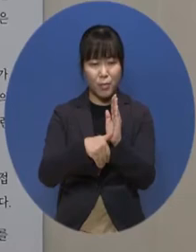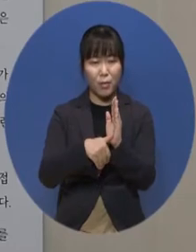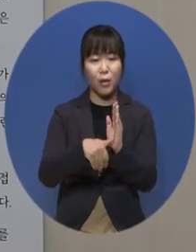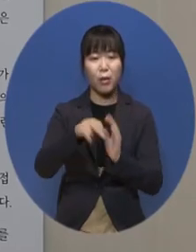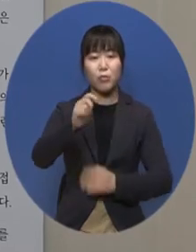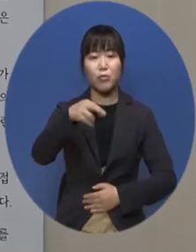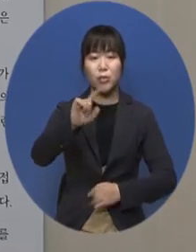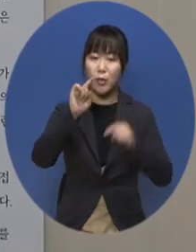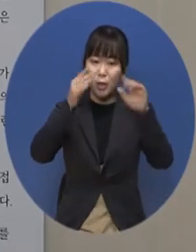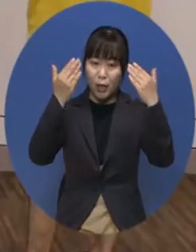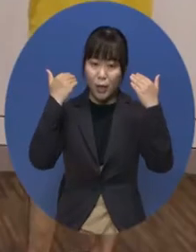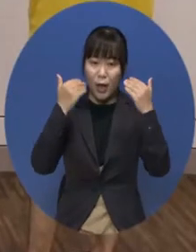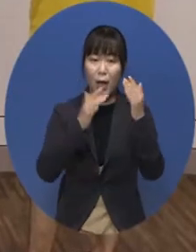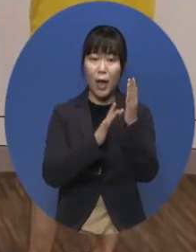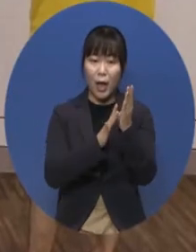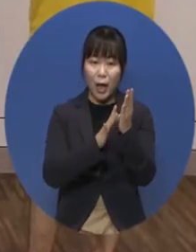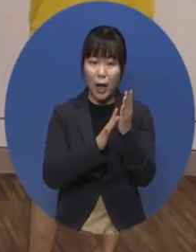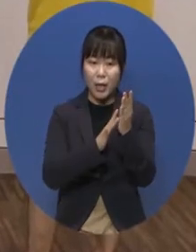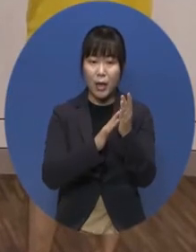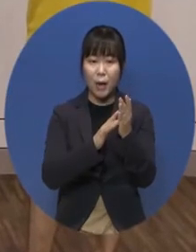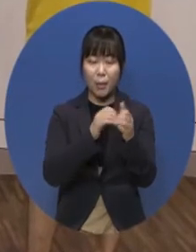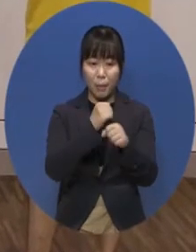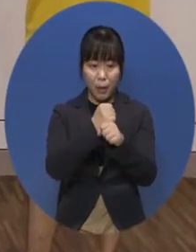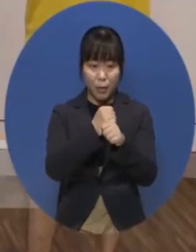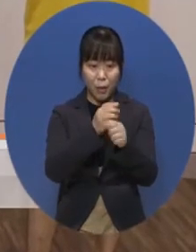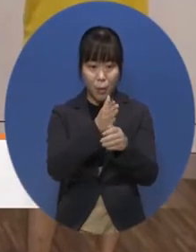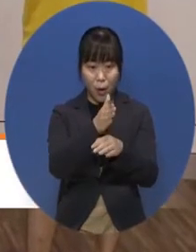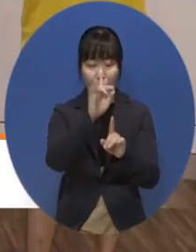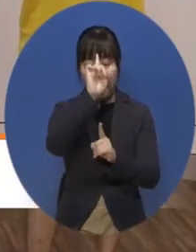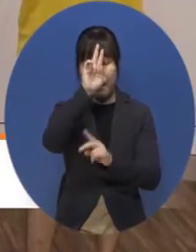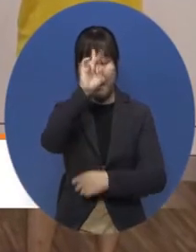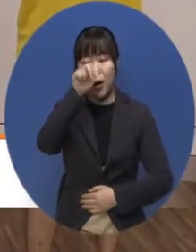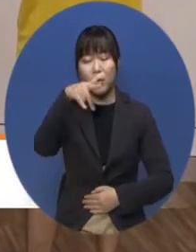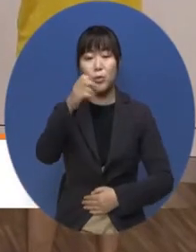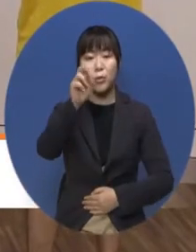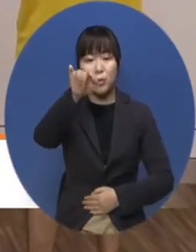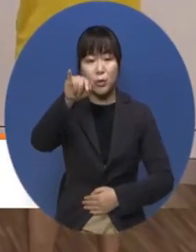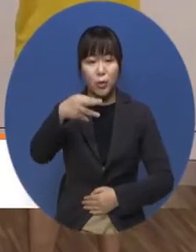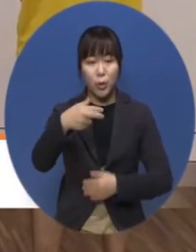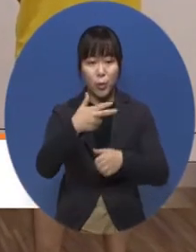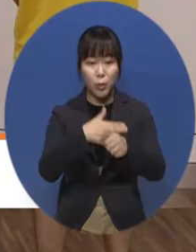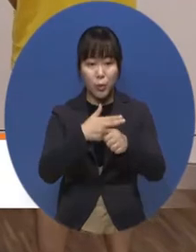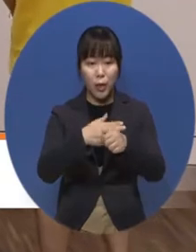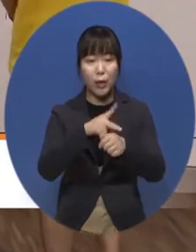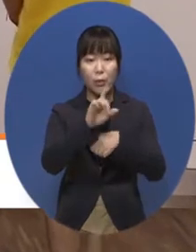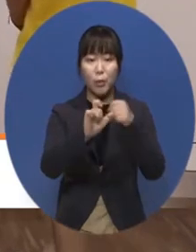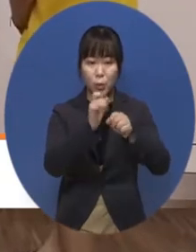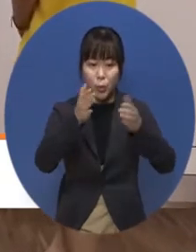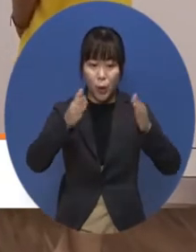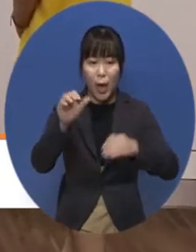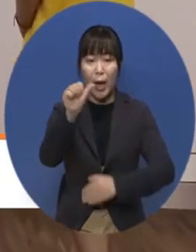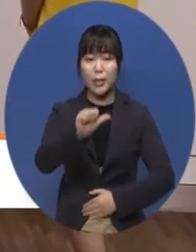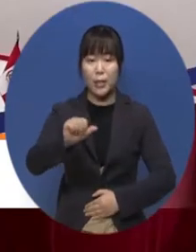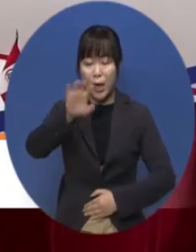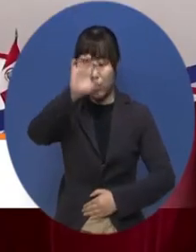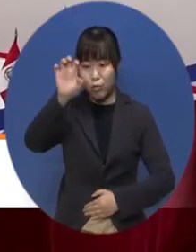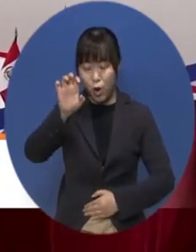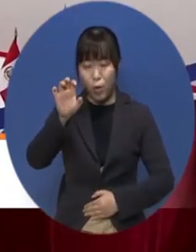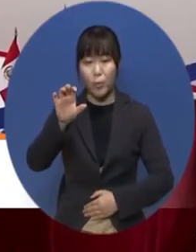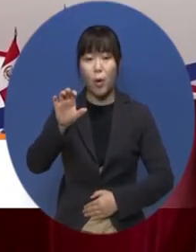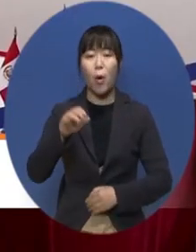순천대 한약자원개발과 박종철 교수가 15년 동안 아시아와 유럽,